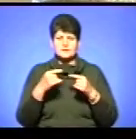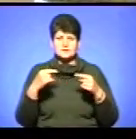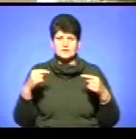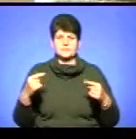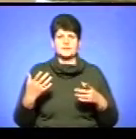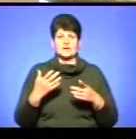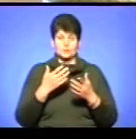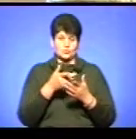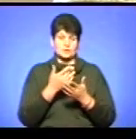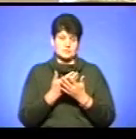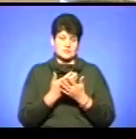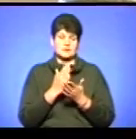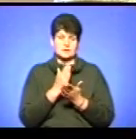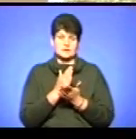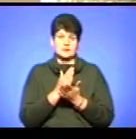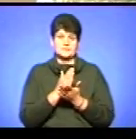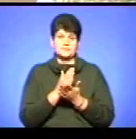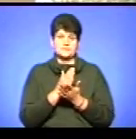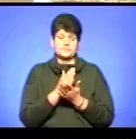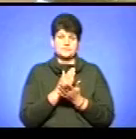взірці представлені і